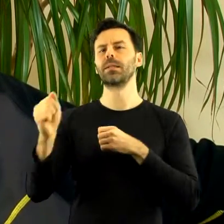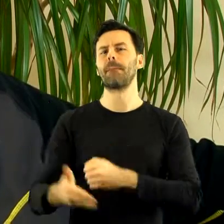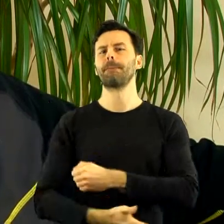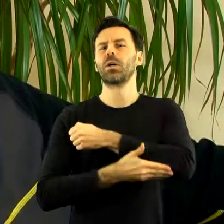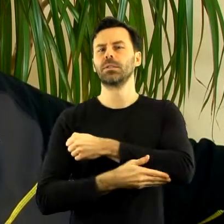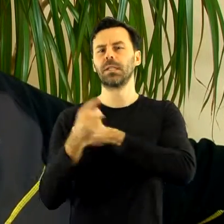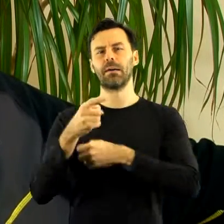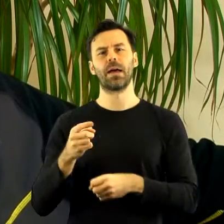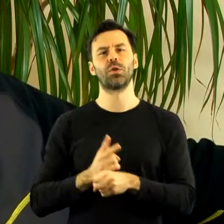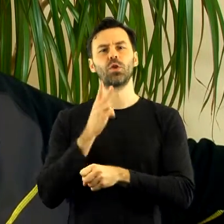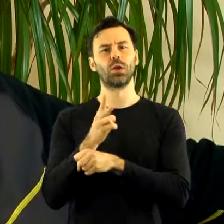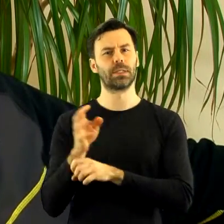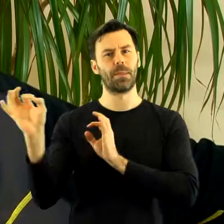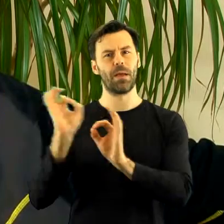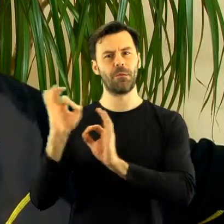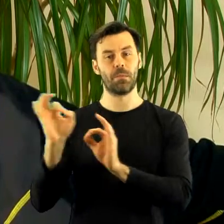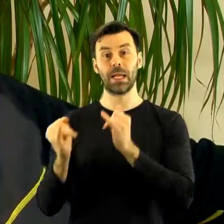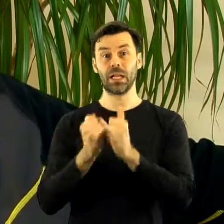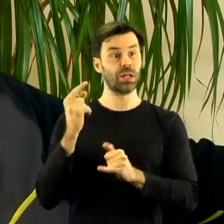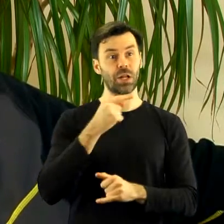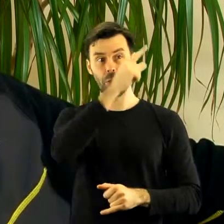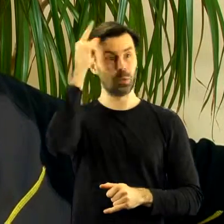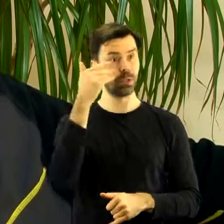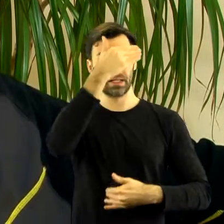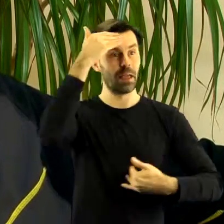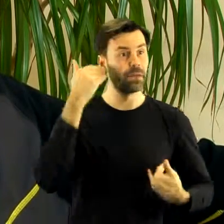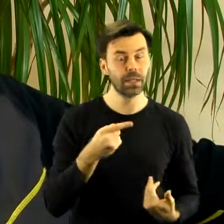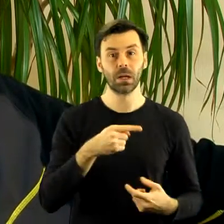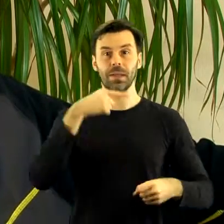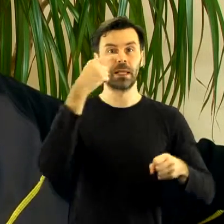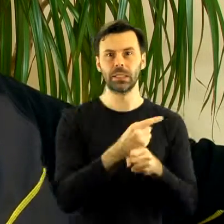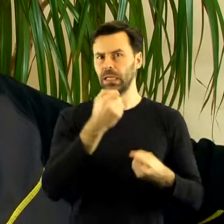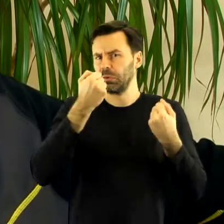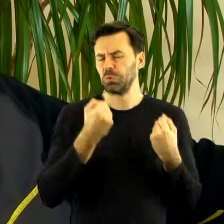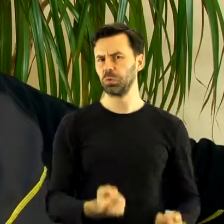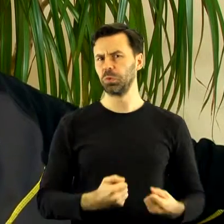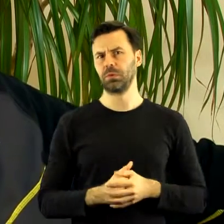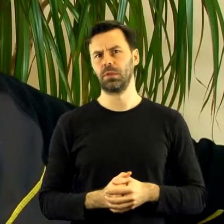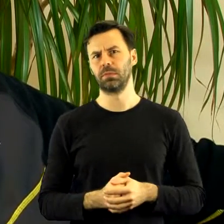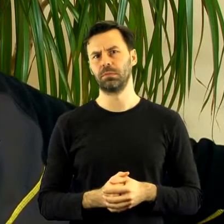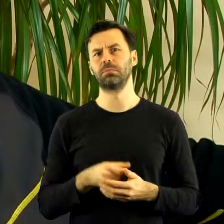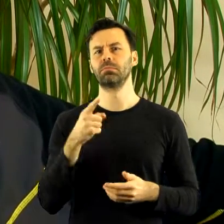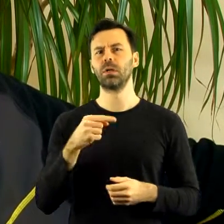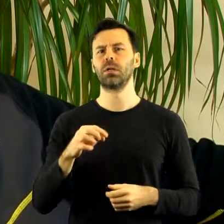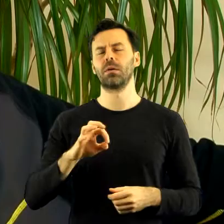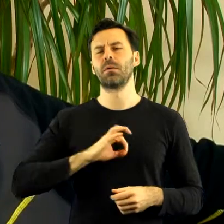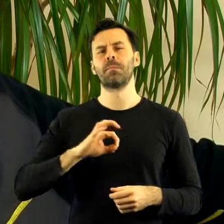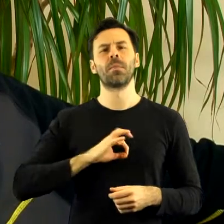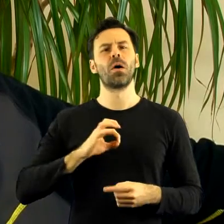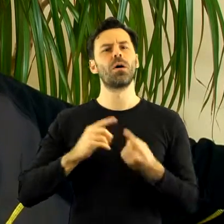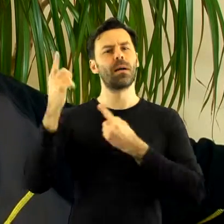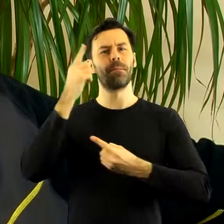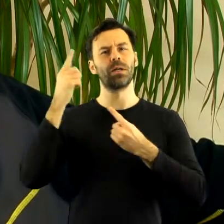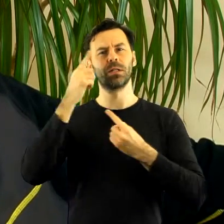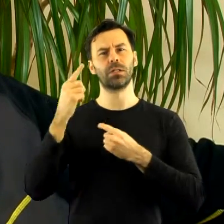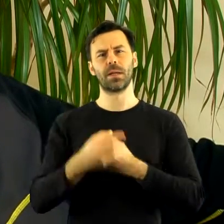podstawa, dostęp do informacji, bo jak ludzie nie wiedzą, no to trudno im podejmować racjonalne decyzje. I to jest takie motto moje i